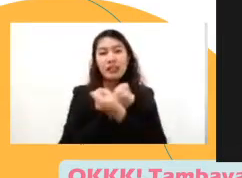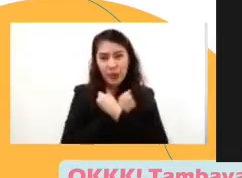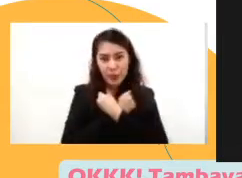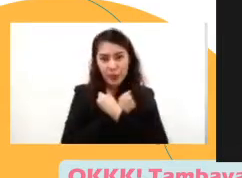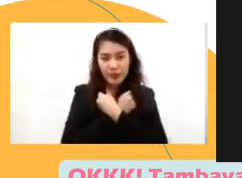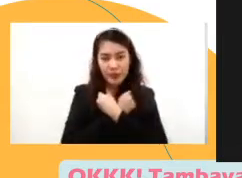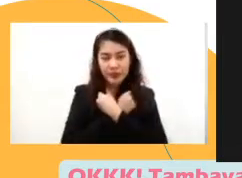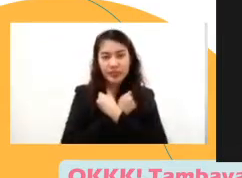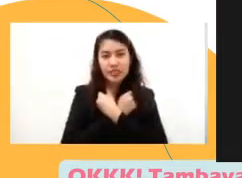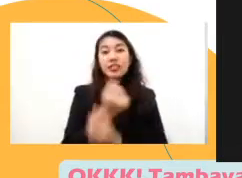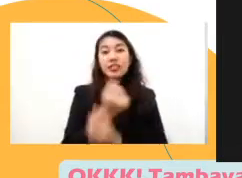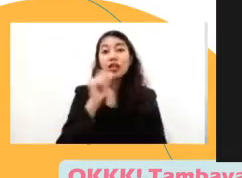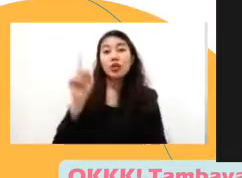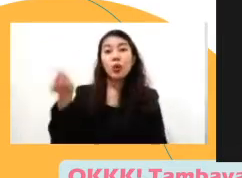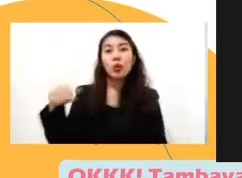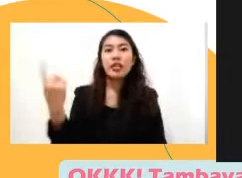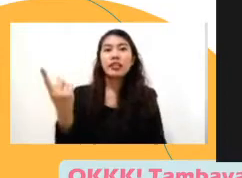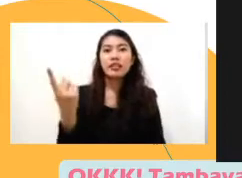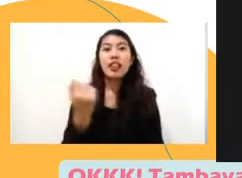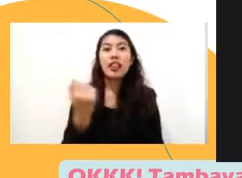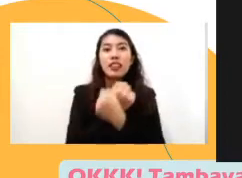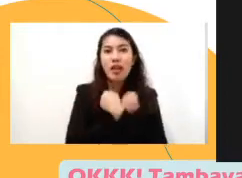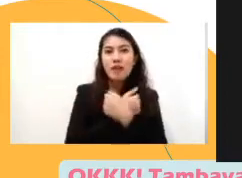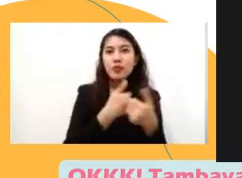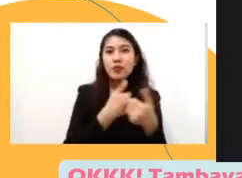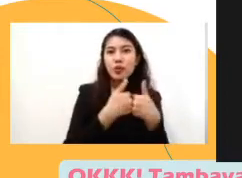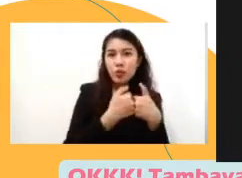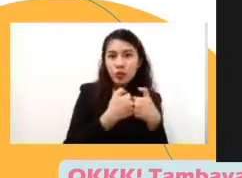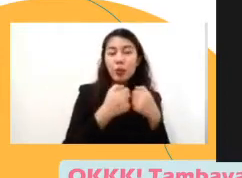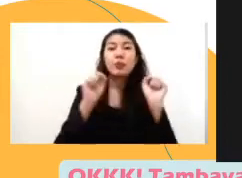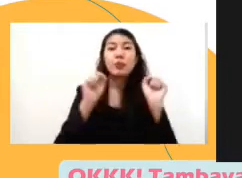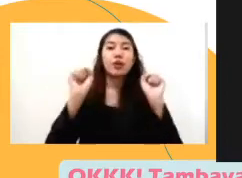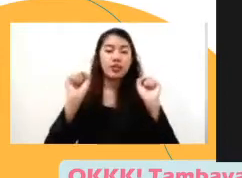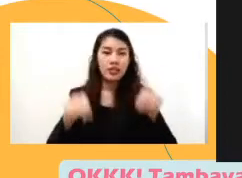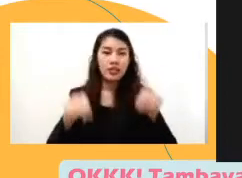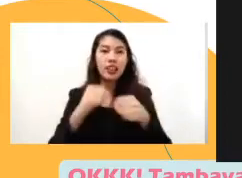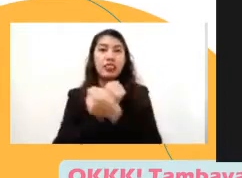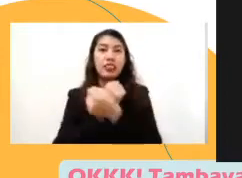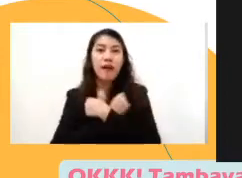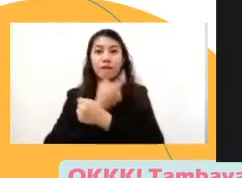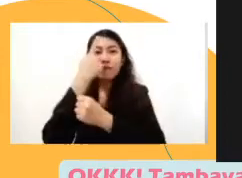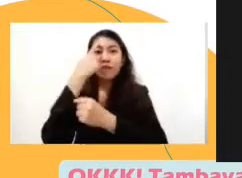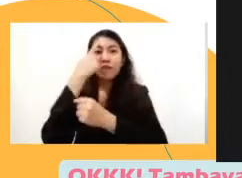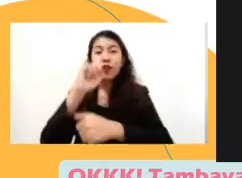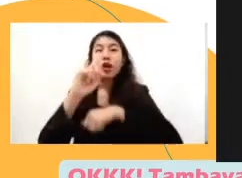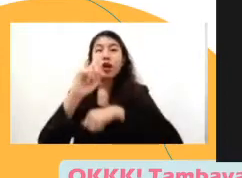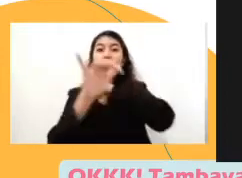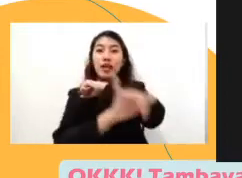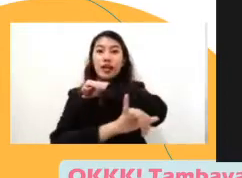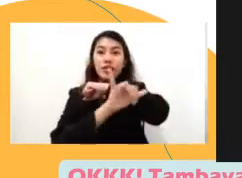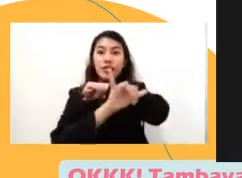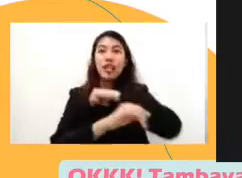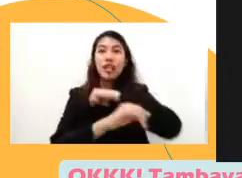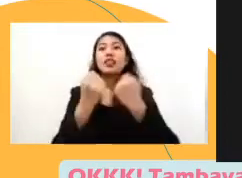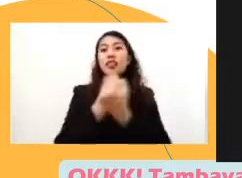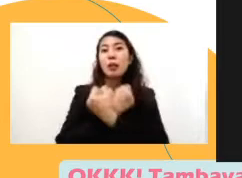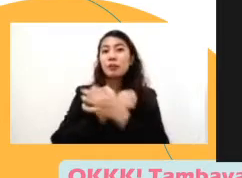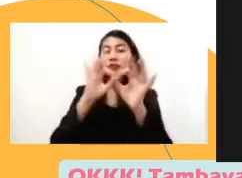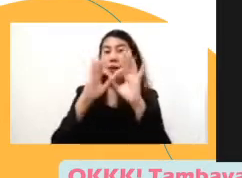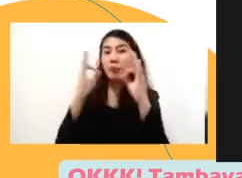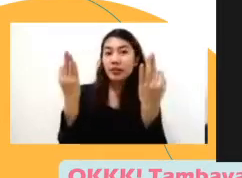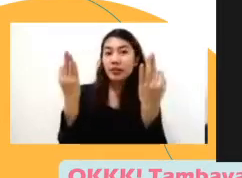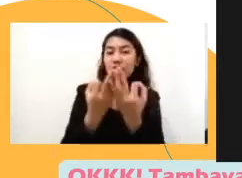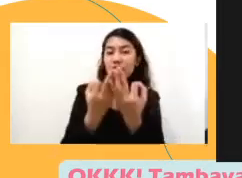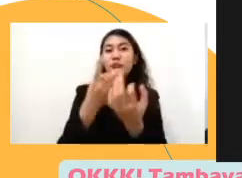lang basta romantic love, pwedeng pagmamahal sa bayan, pagmamahal sa pamilya, pagmamahal sa alagang pusa o